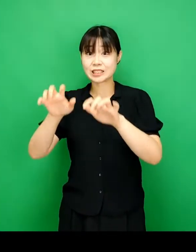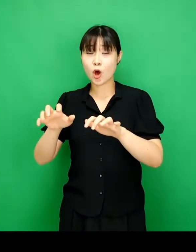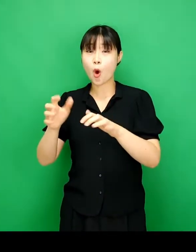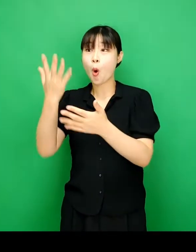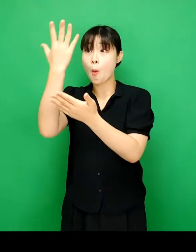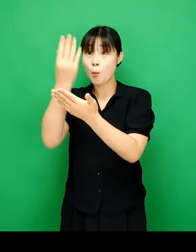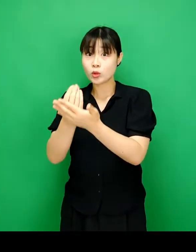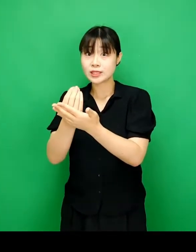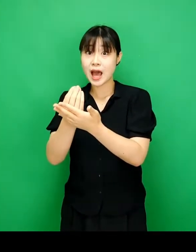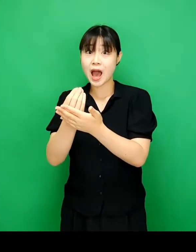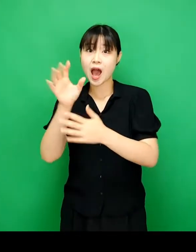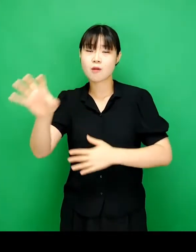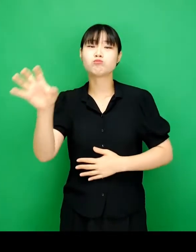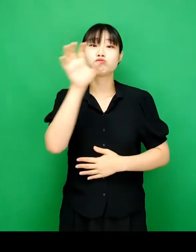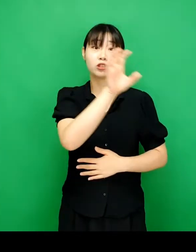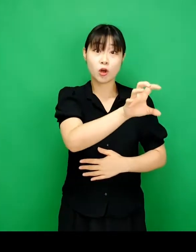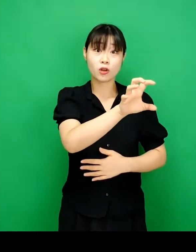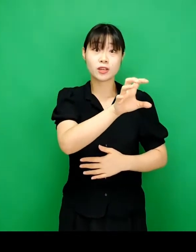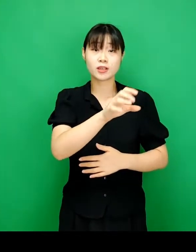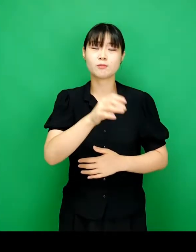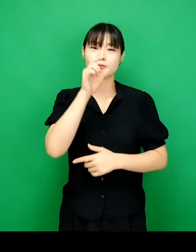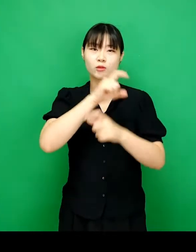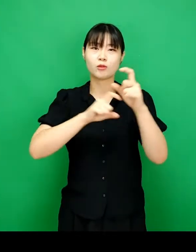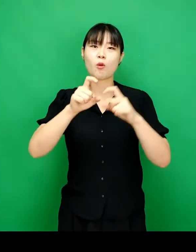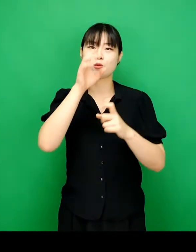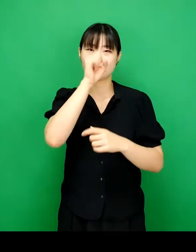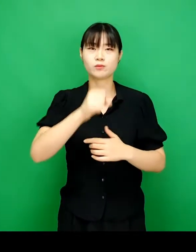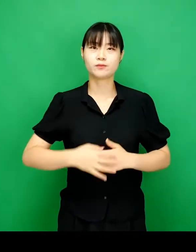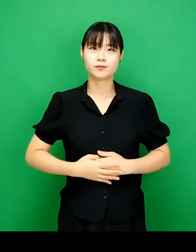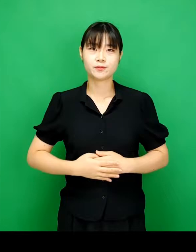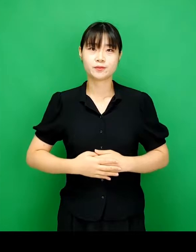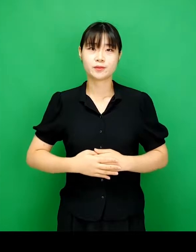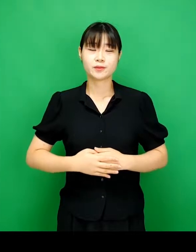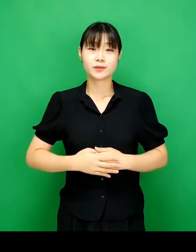후에 복사, 붙여넣기 하시기를 권해드립니다.